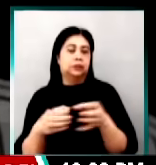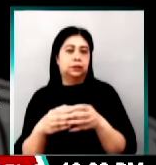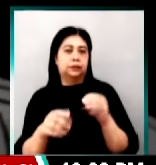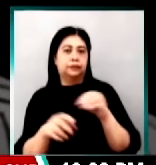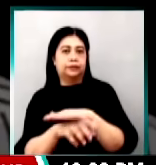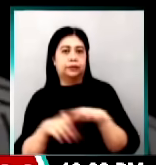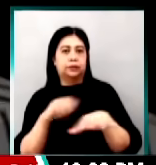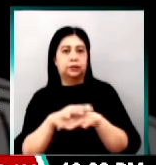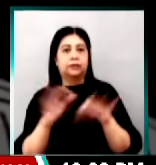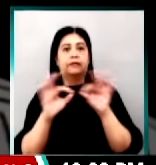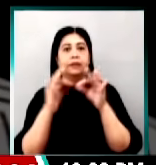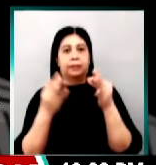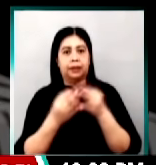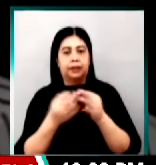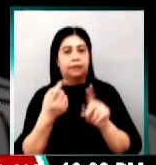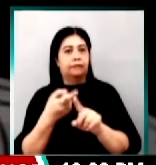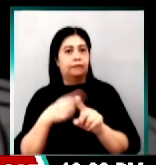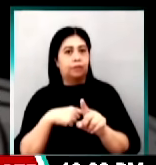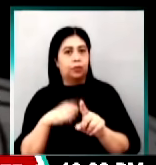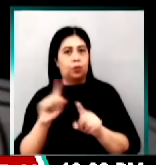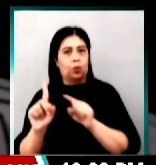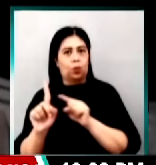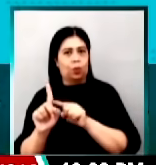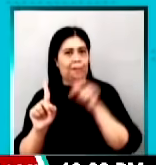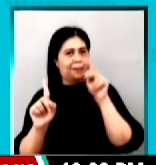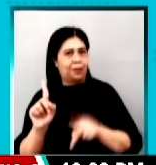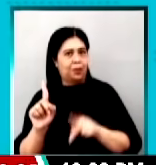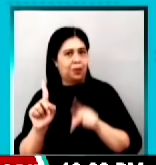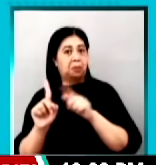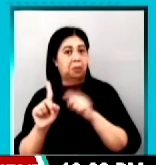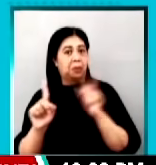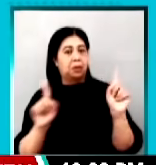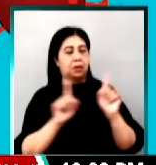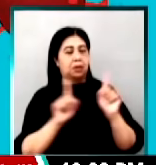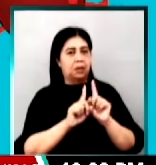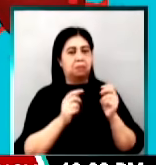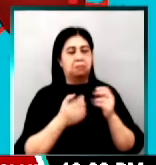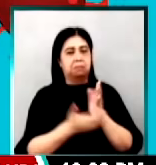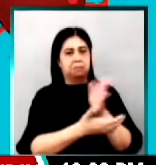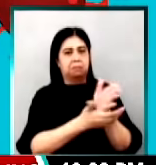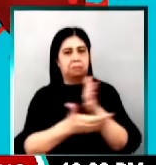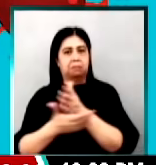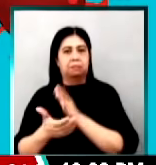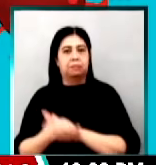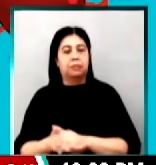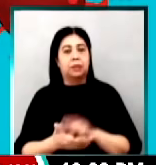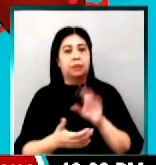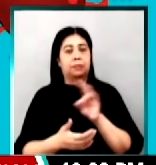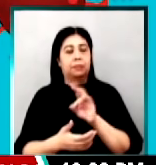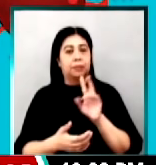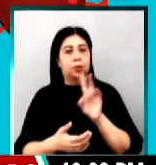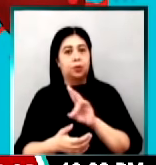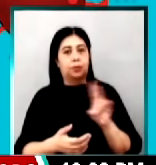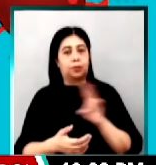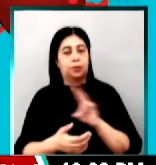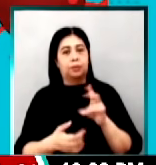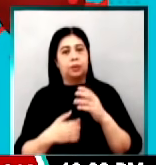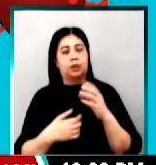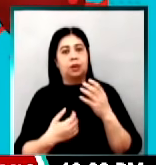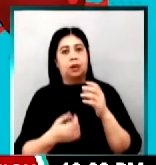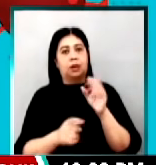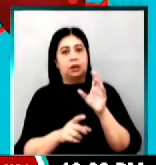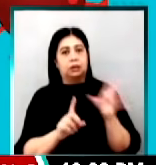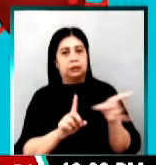ay nanggaling no, sa isang tao na pumunta sa kanila. Sa 47 kaso ng Delta variant sa bansa, 18 ang